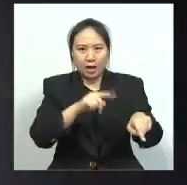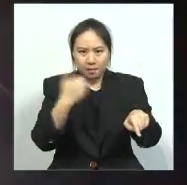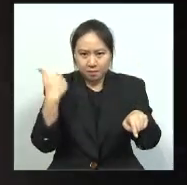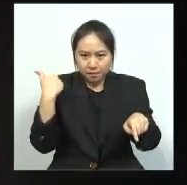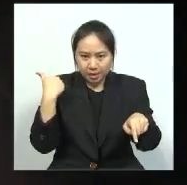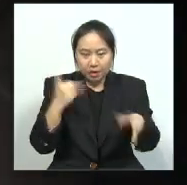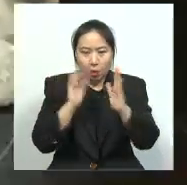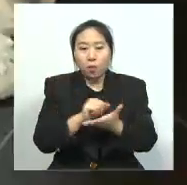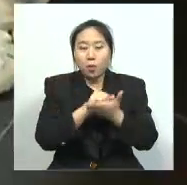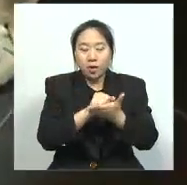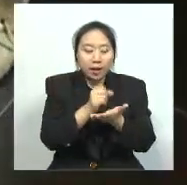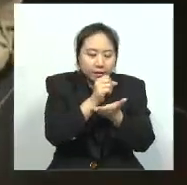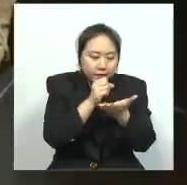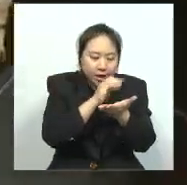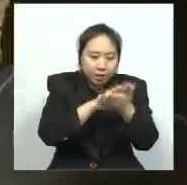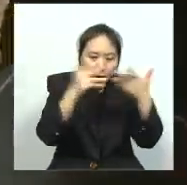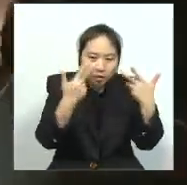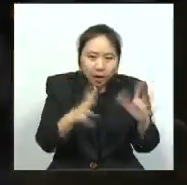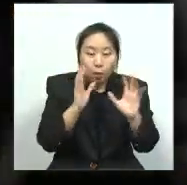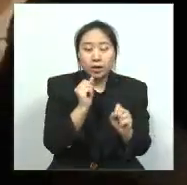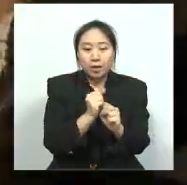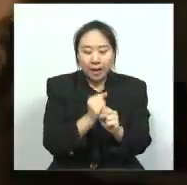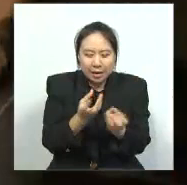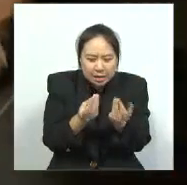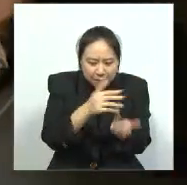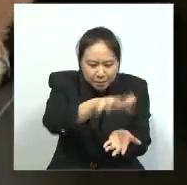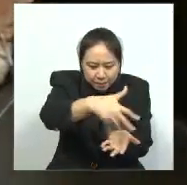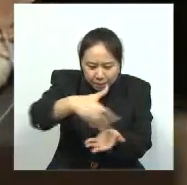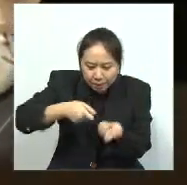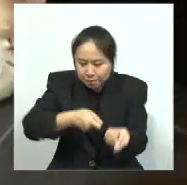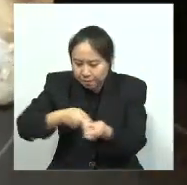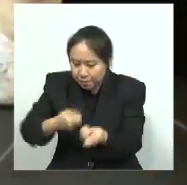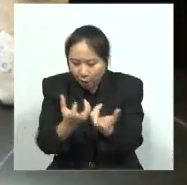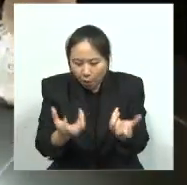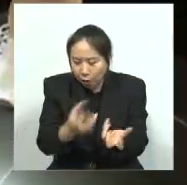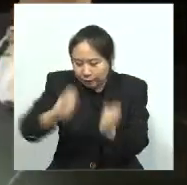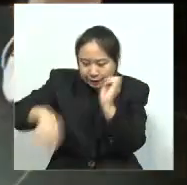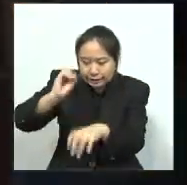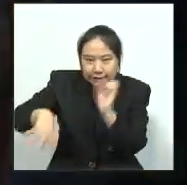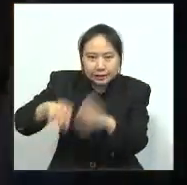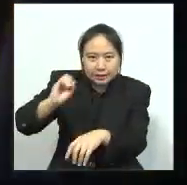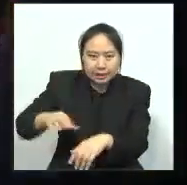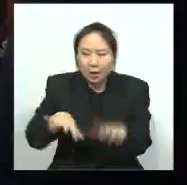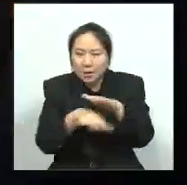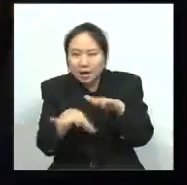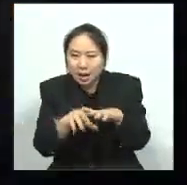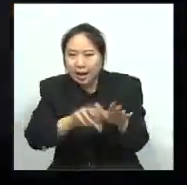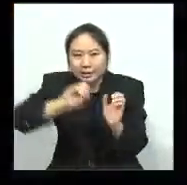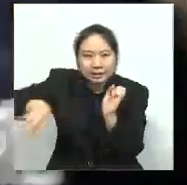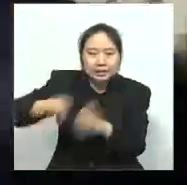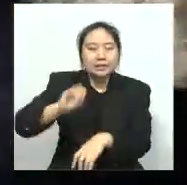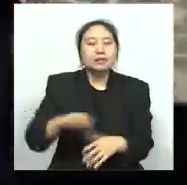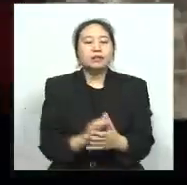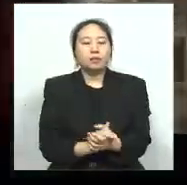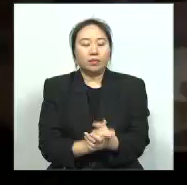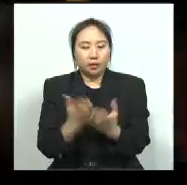มื่อผู้ใช้บริการเสพยาเสร็จแล้วนะครับพนักงานเนี่ยจะรีบทำความสะอาดแล้วก็กำจัดอุปกรณ์การเสพทันทีเพื่อไม่ให้เป็นหลักฐานนะครับซึ่